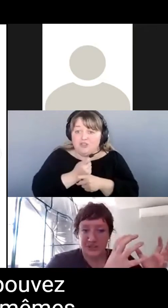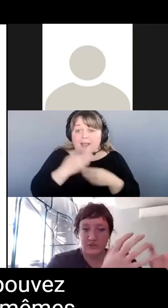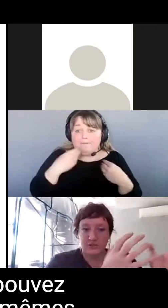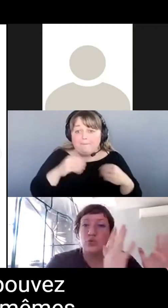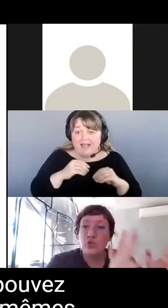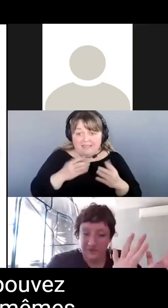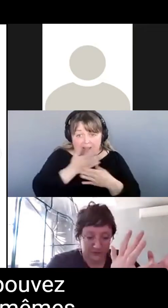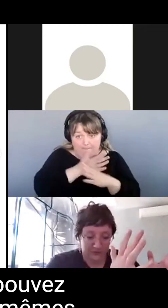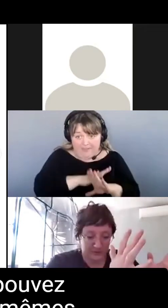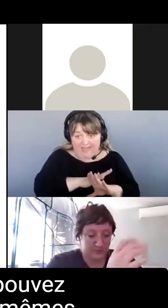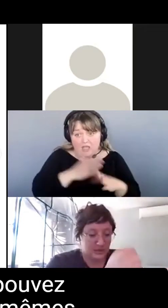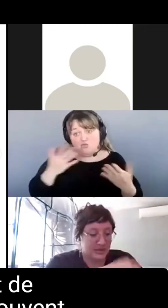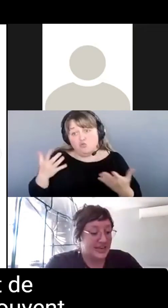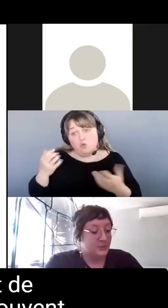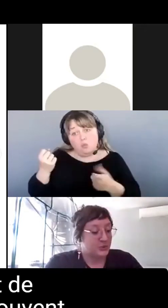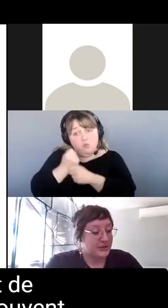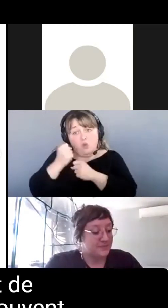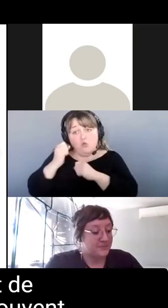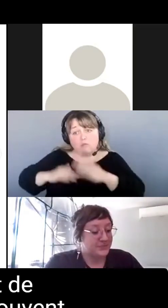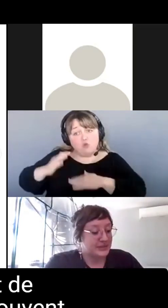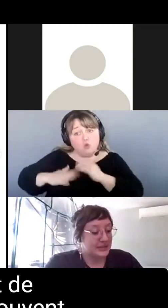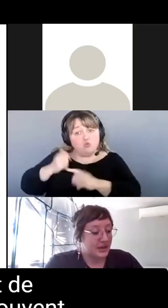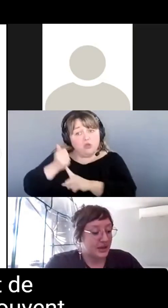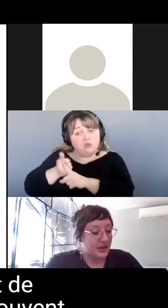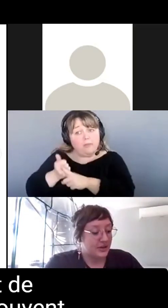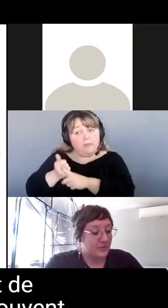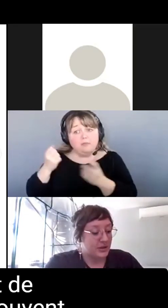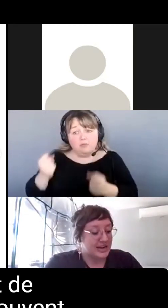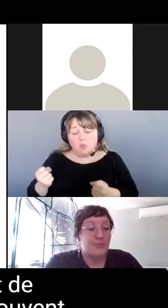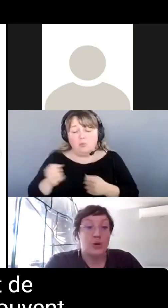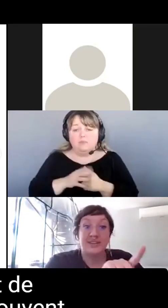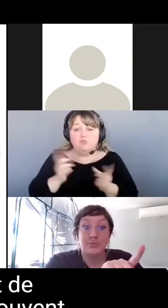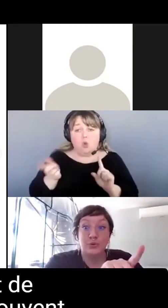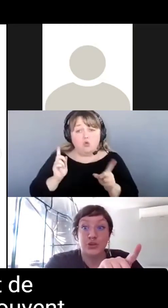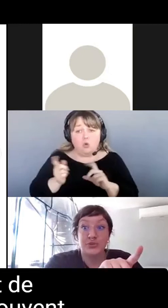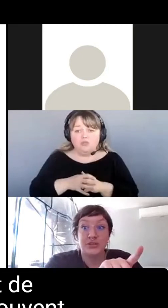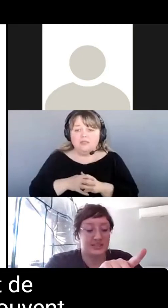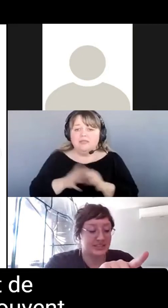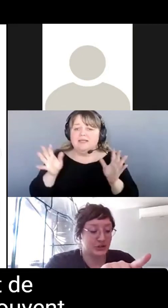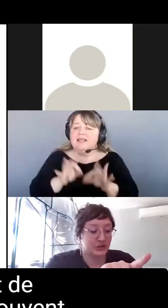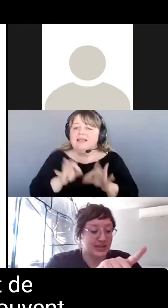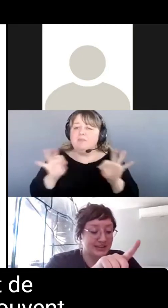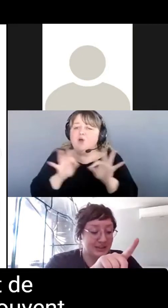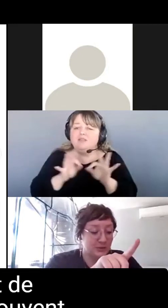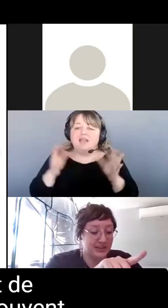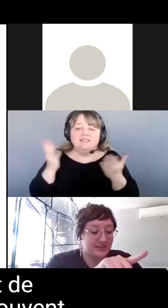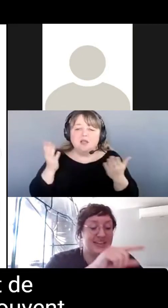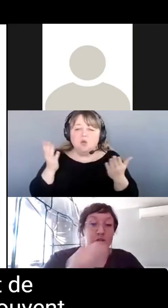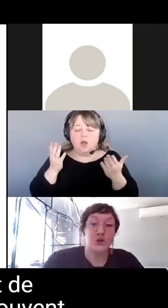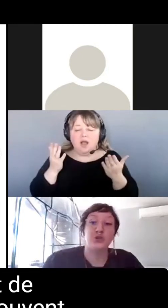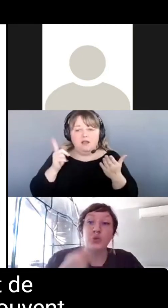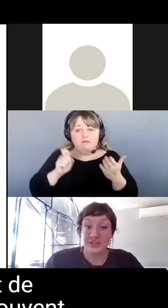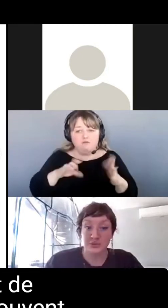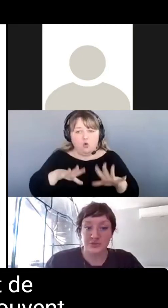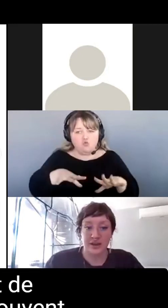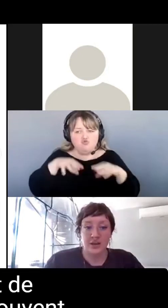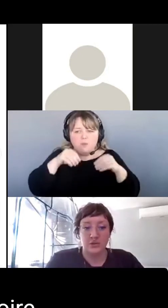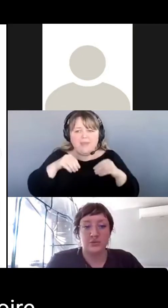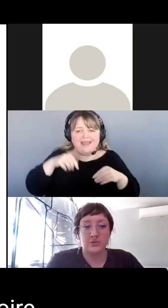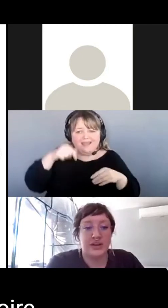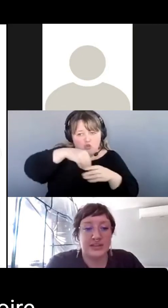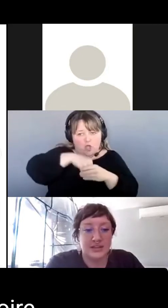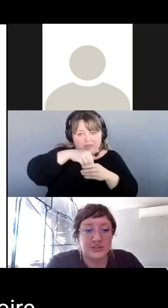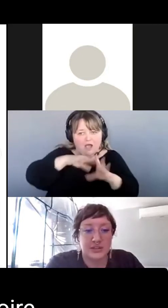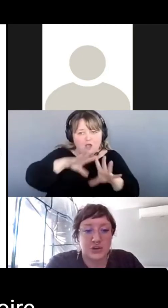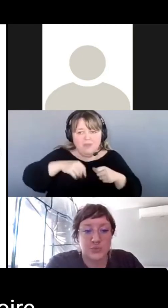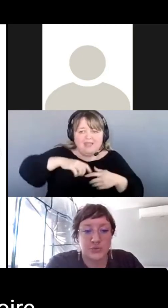déjà fait ou le faire vous-même. Puis, l'important pour celui-là, c'est de le garder humide et de le tourner souvent. Donc,